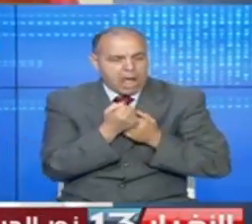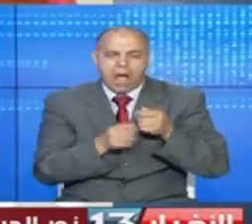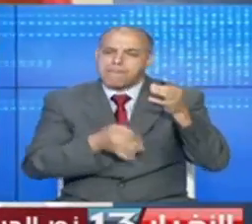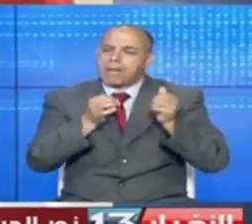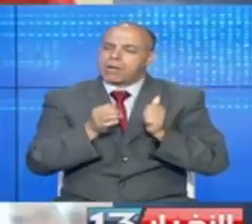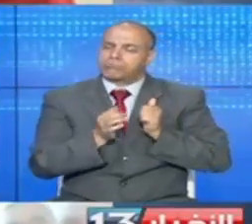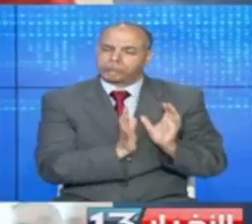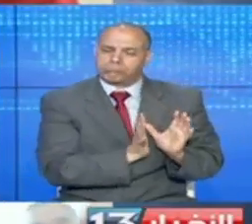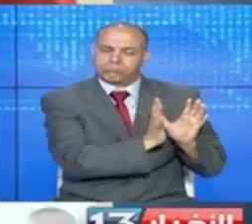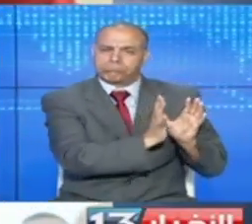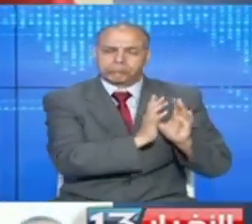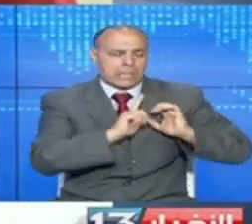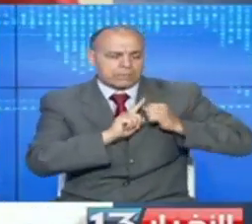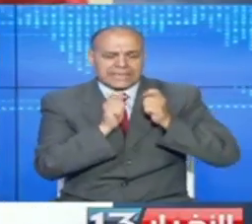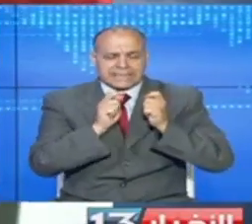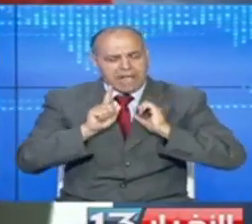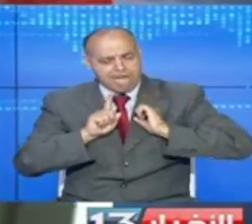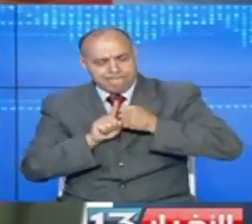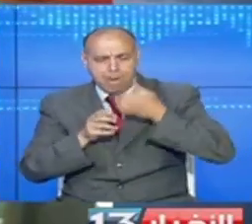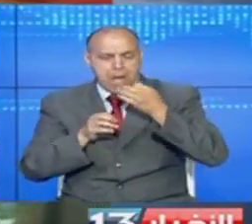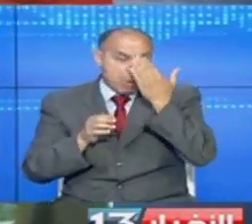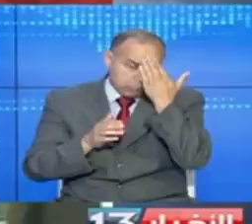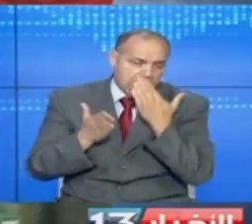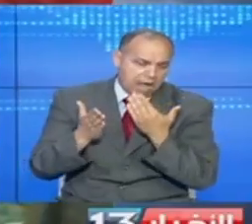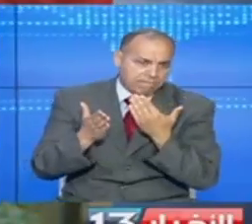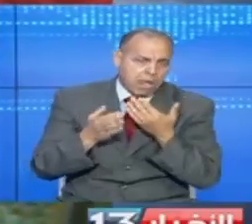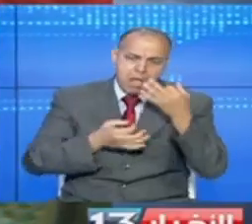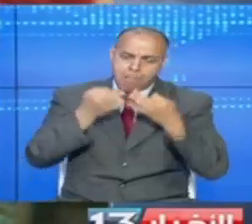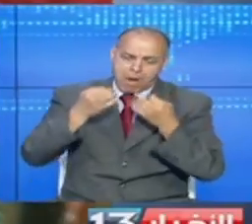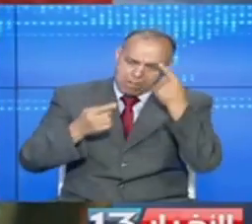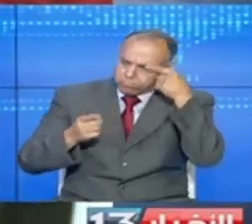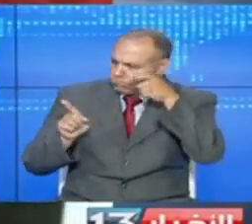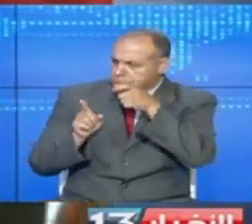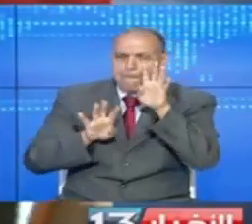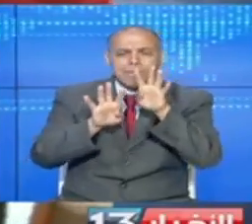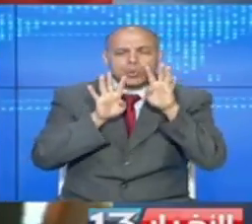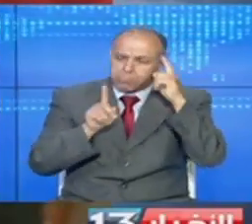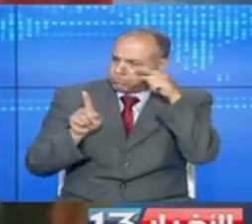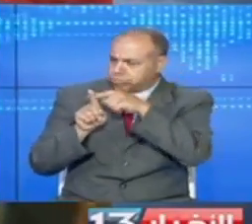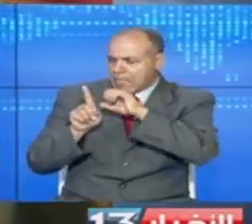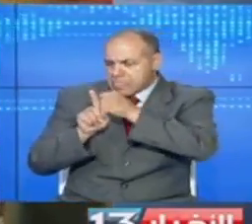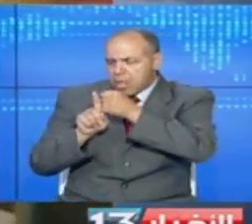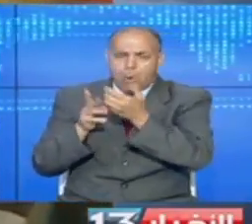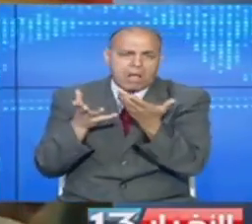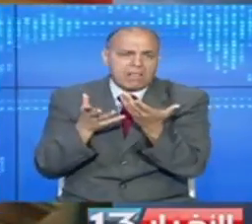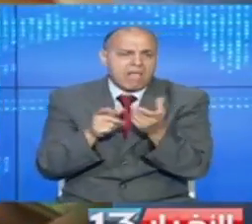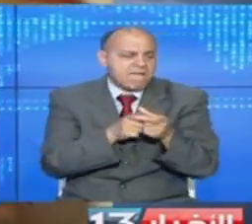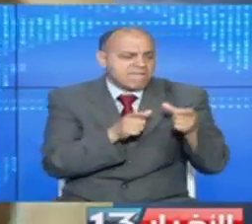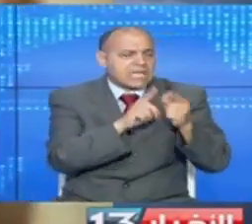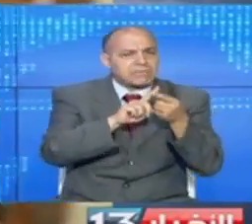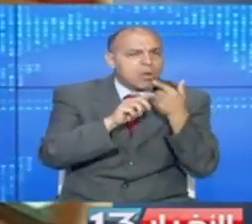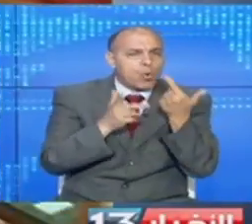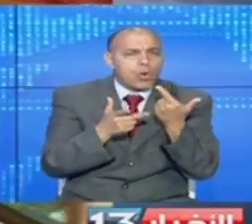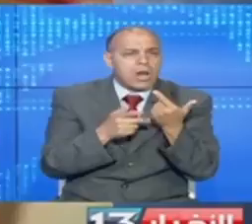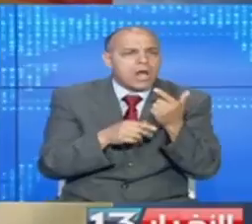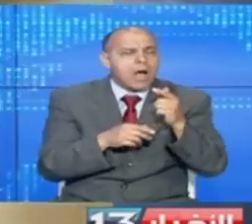القضاء لأن نعرف الضغط السياسي المسلط على القضاء، نعرف المحاكمة اللي تسلطت في مجلس نواب الشعب والضغط وأن يجيبوا فرقة مختصة